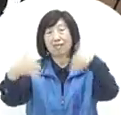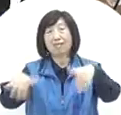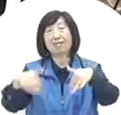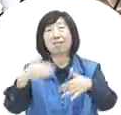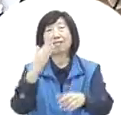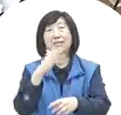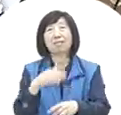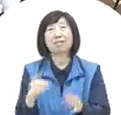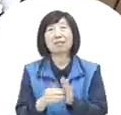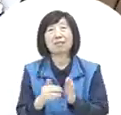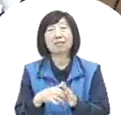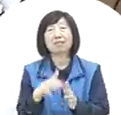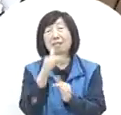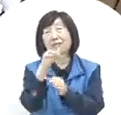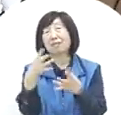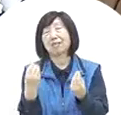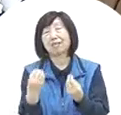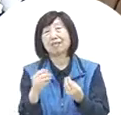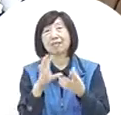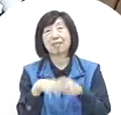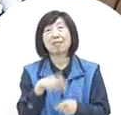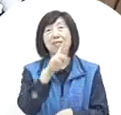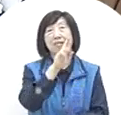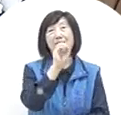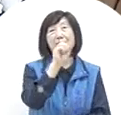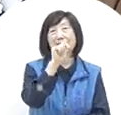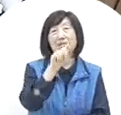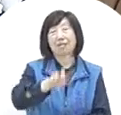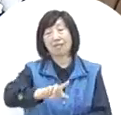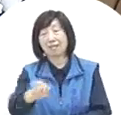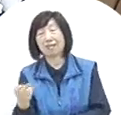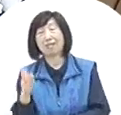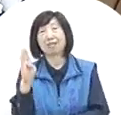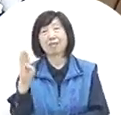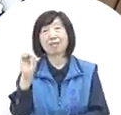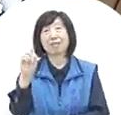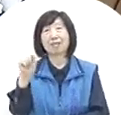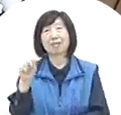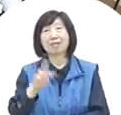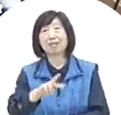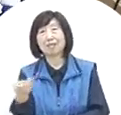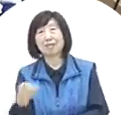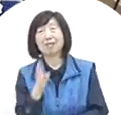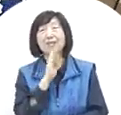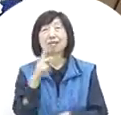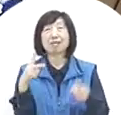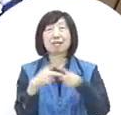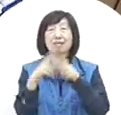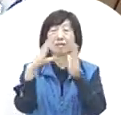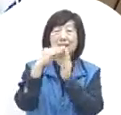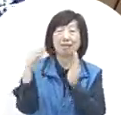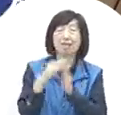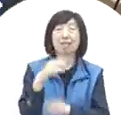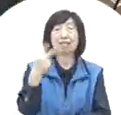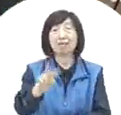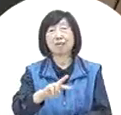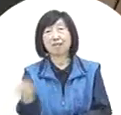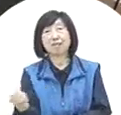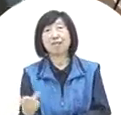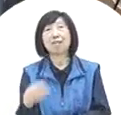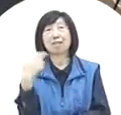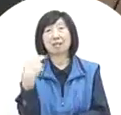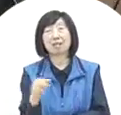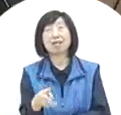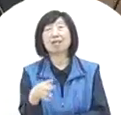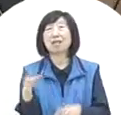规划好。因为伊为 ROT 走去 BOT， 为 BOT 即马甲我讲要去小巨蛋，为 BOT 要去小巨蛋，阁无